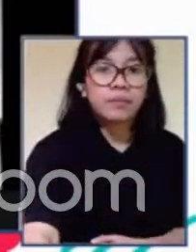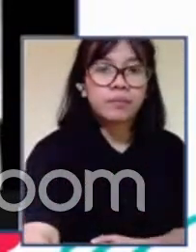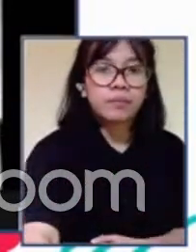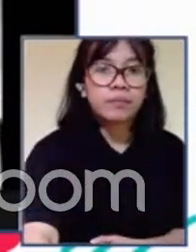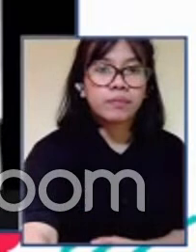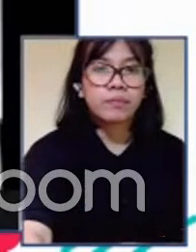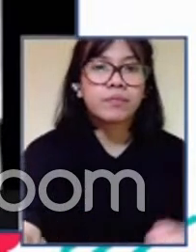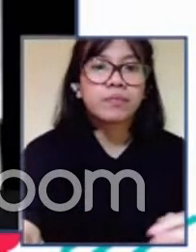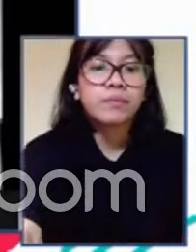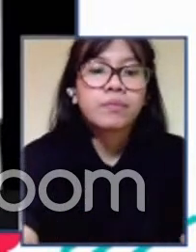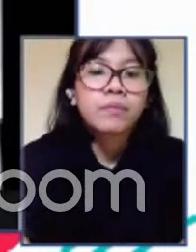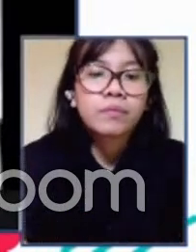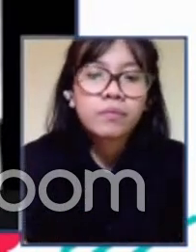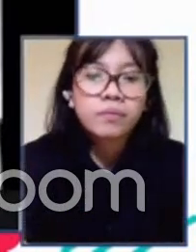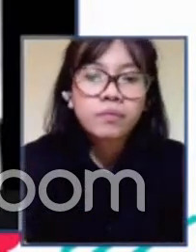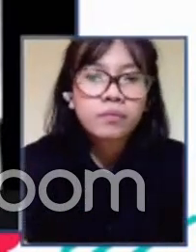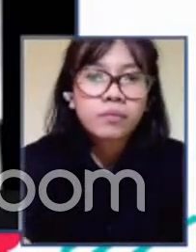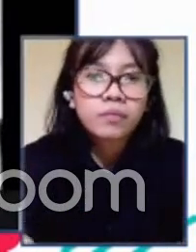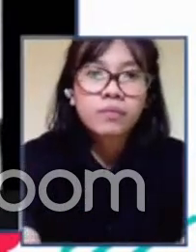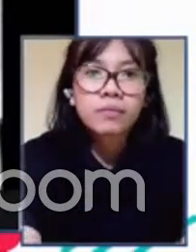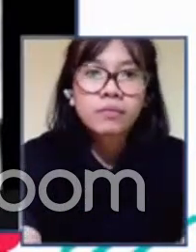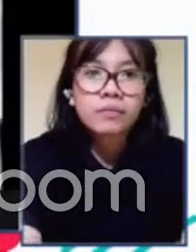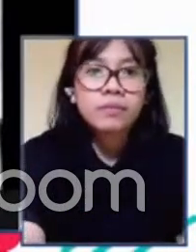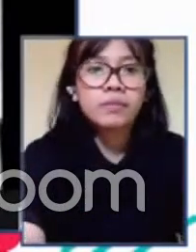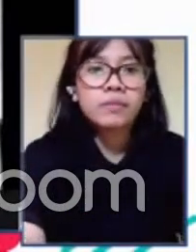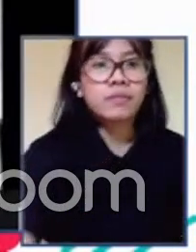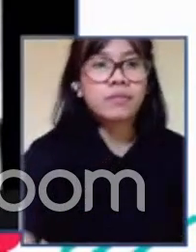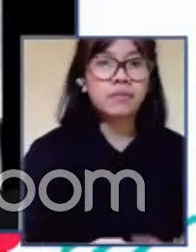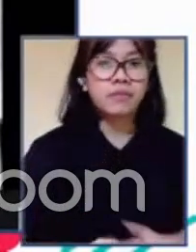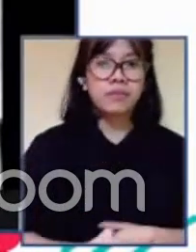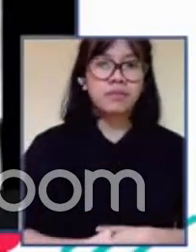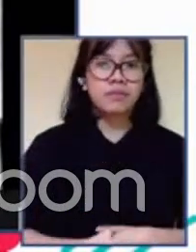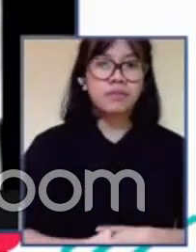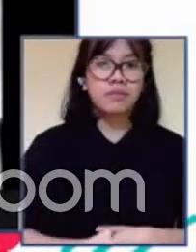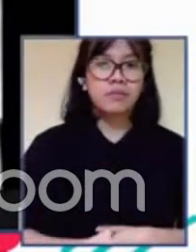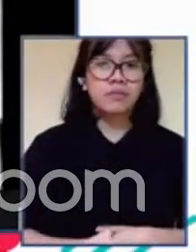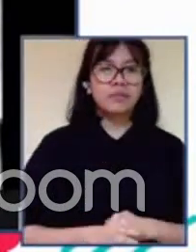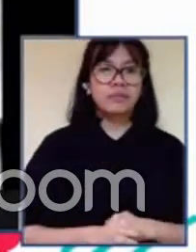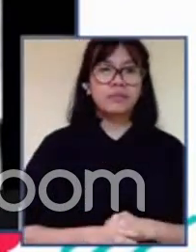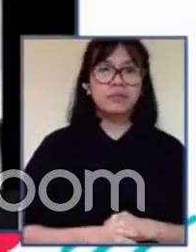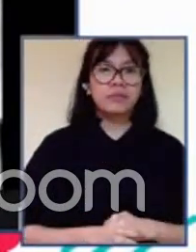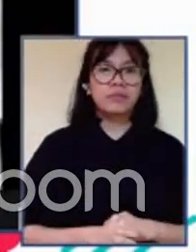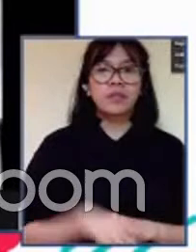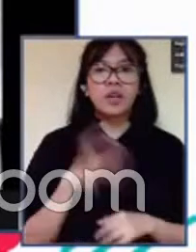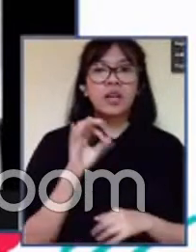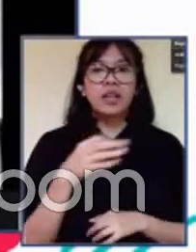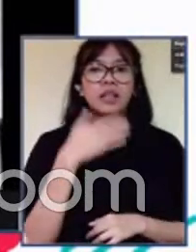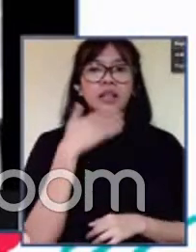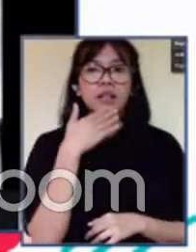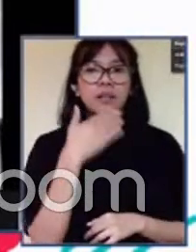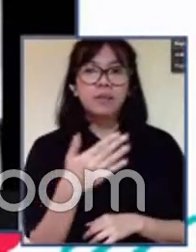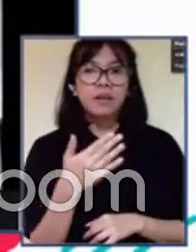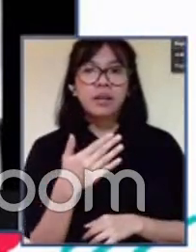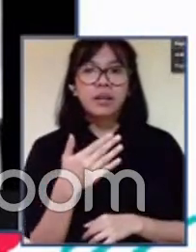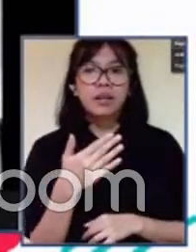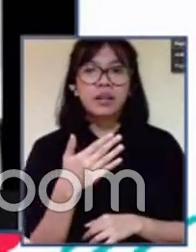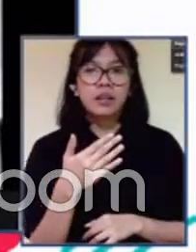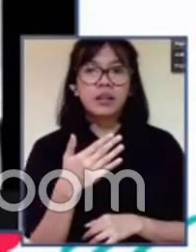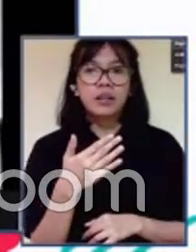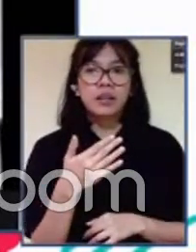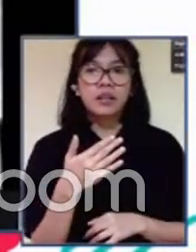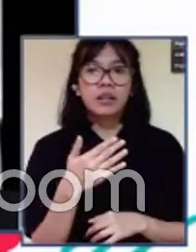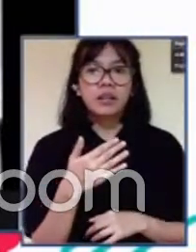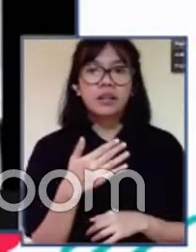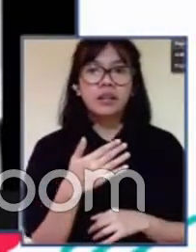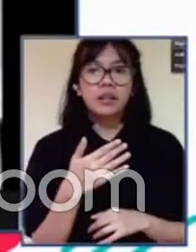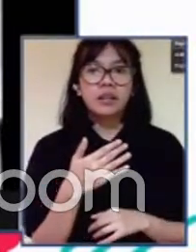Sangat stabil, bagus sekali Mbak. Oke. Sebelumnya terima kasih atas presentasi yang diberikan oleh Pak Semi, Pak Dirjen kita,